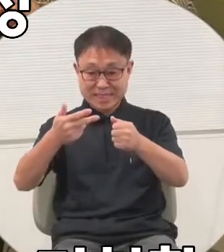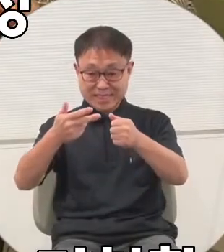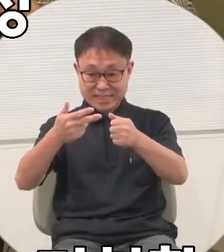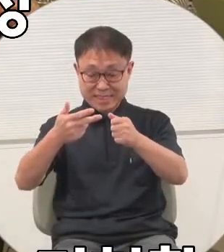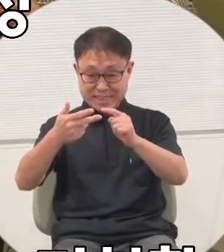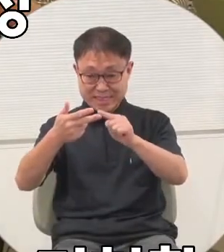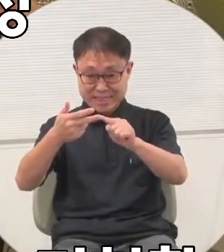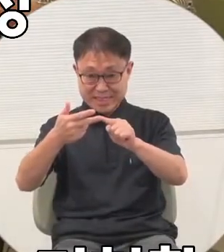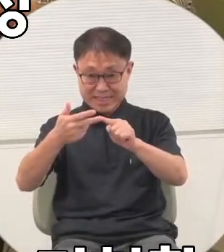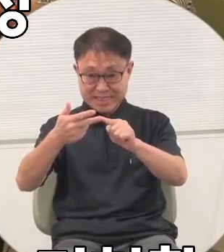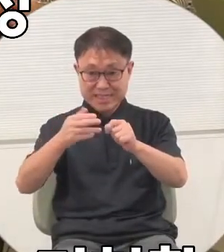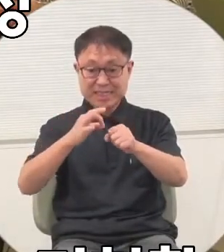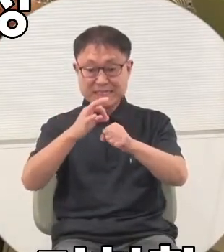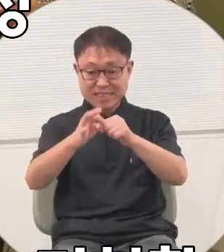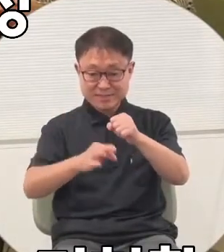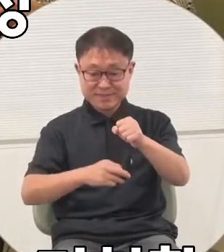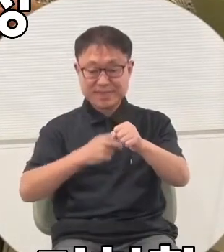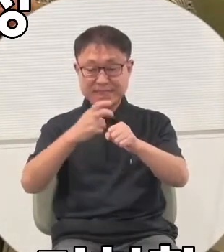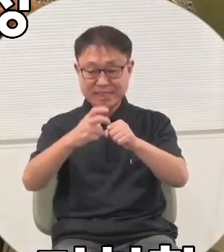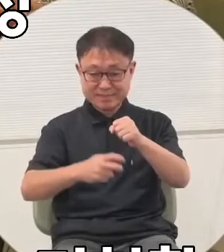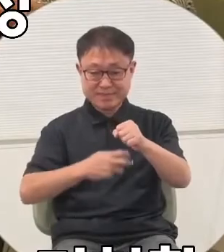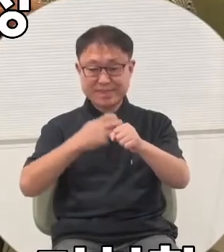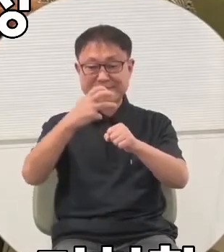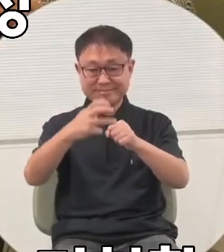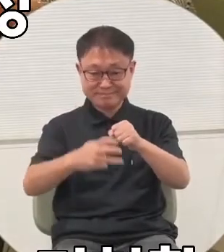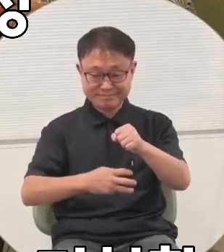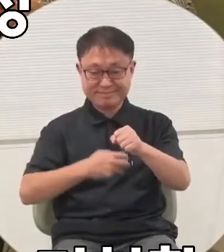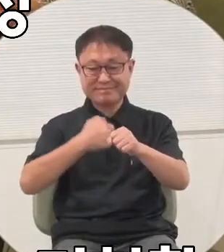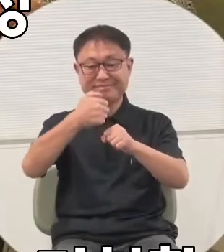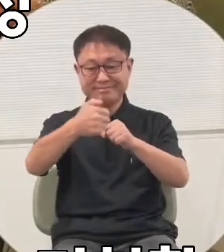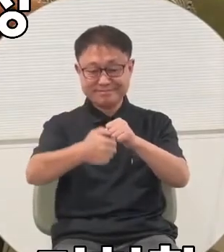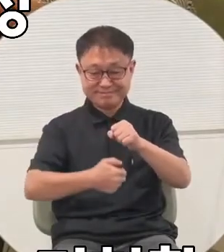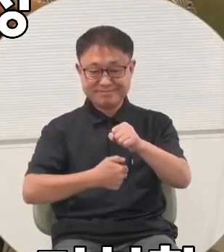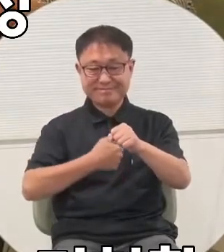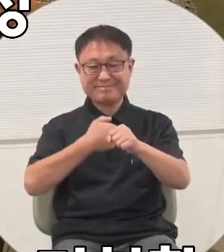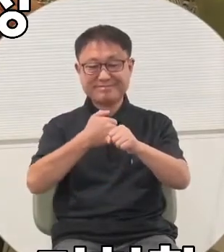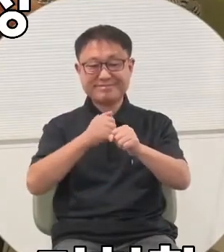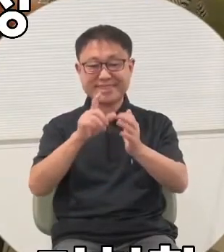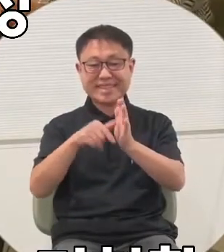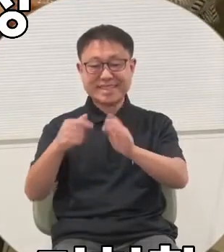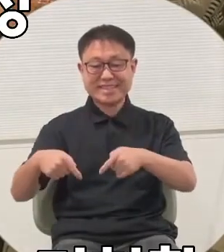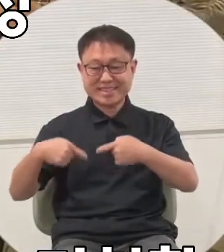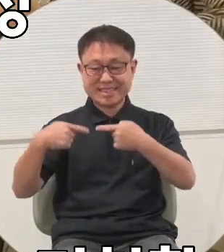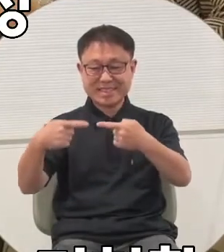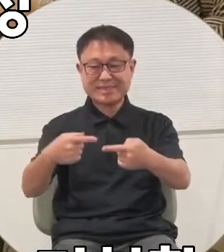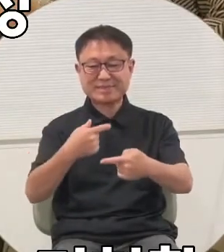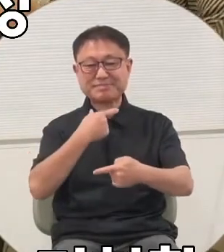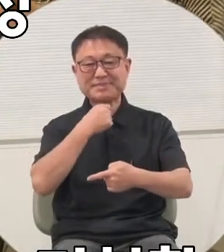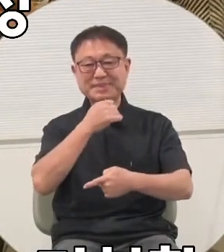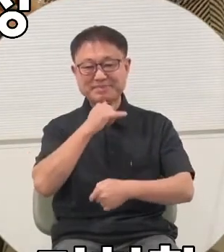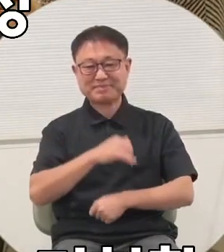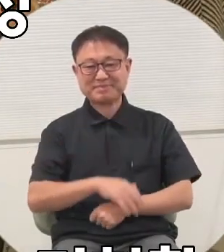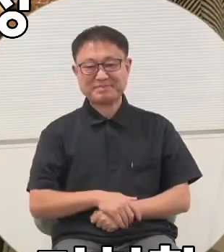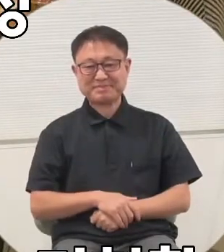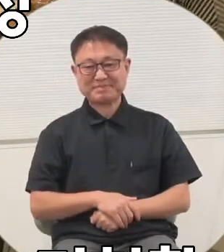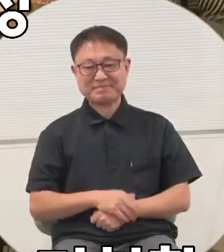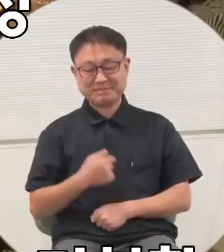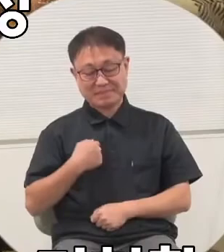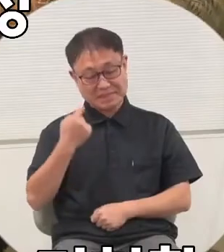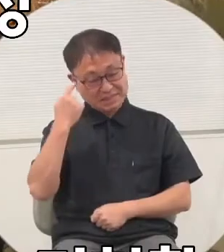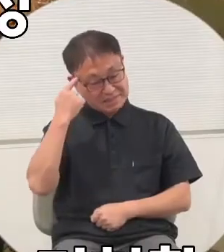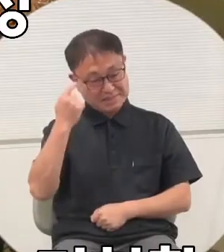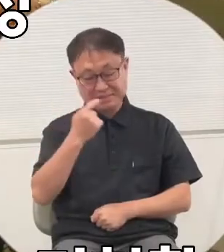그래서 10년, 20년, 30년 갑자기 50주년에 참여하고 싶은 마음이 생기네요. 보기보다 어려요. 제가 없으세요.